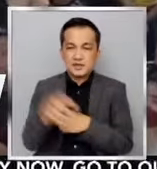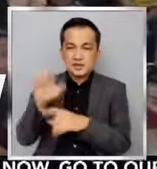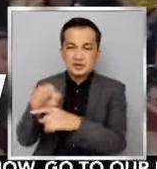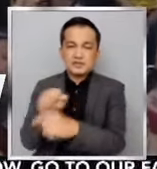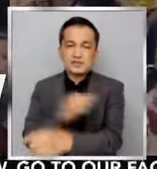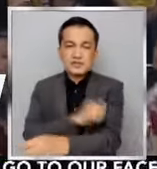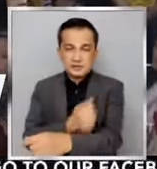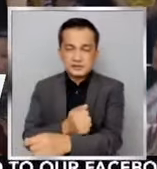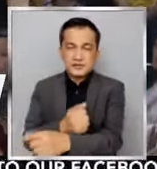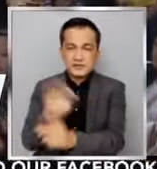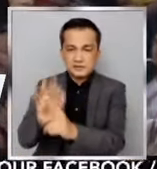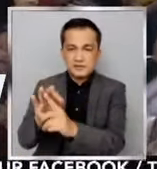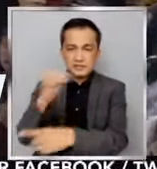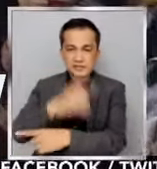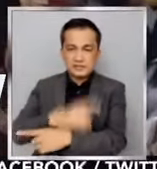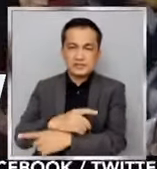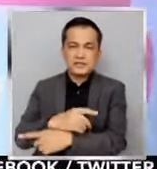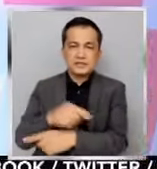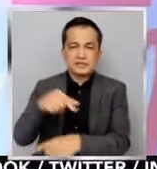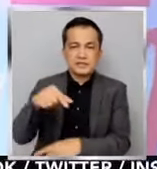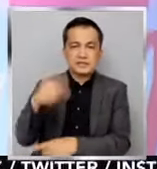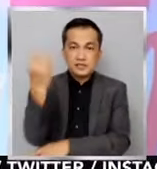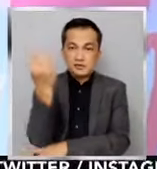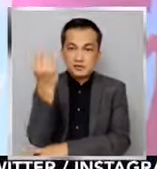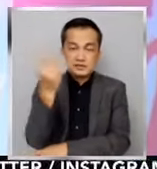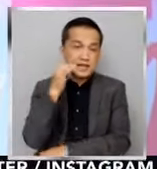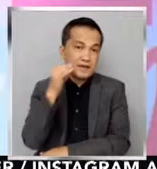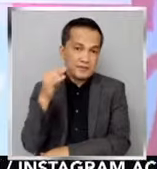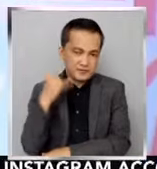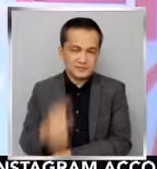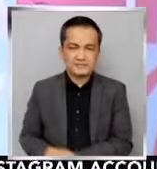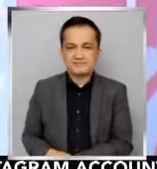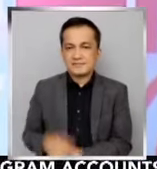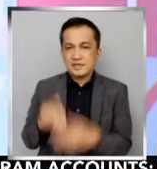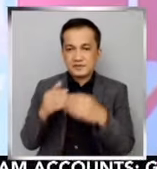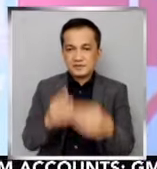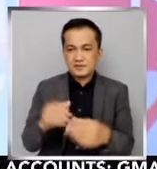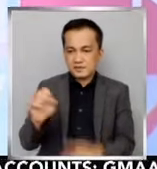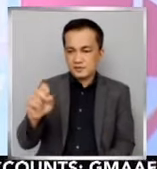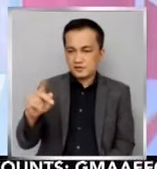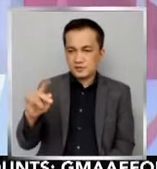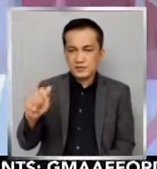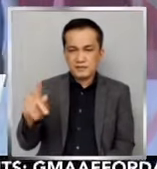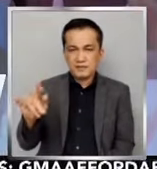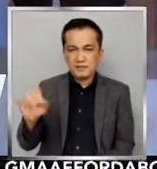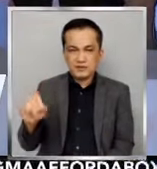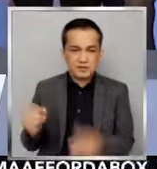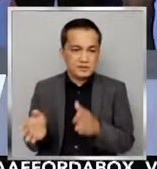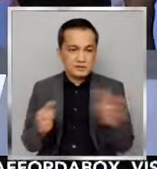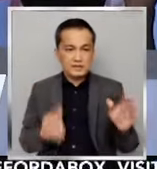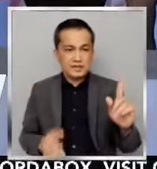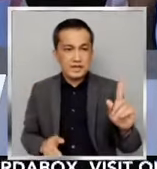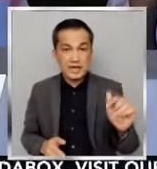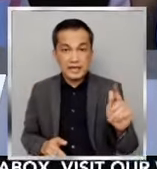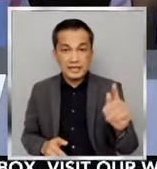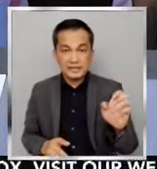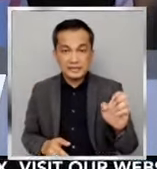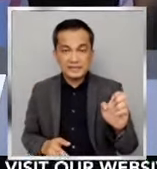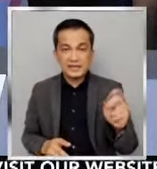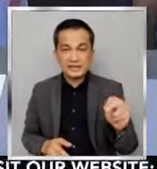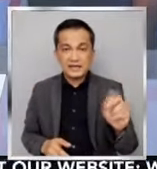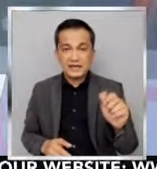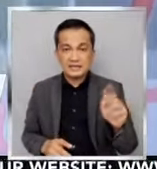sa Quezon City Memorial Circle kahapon. Pinangunahan niya ni na Sofia Pablo at Allen Ansay kasama ang kanilang